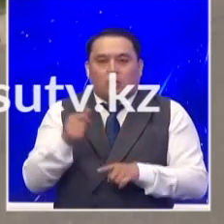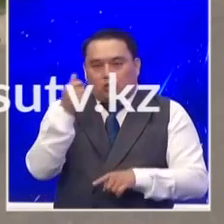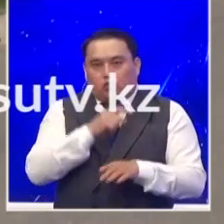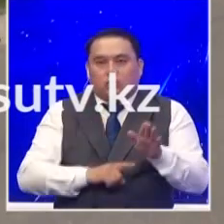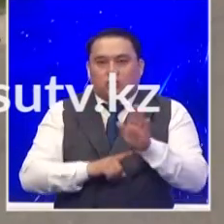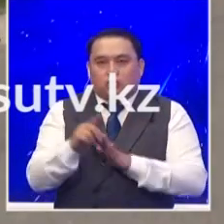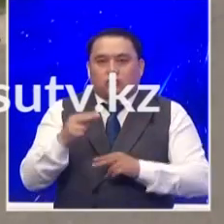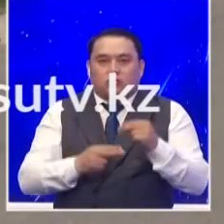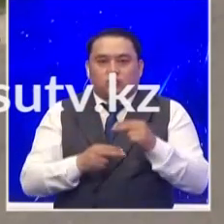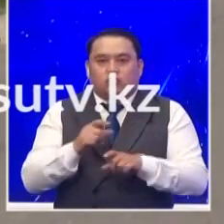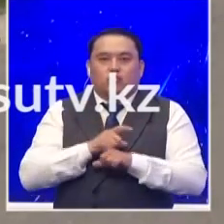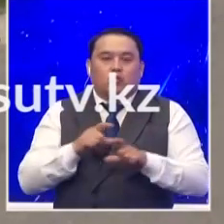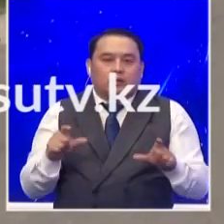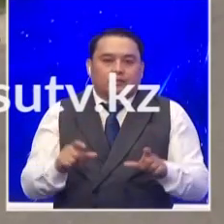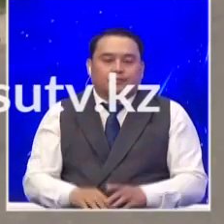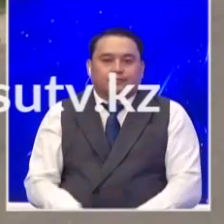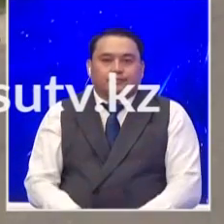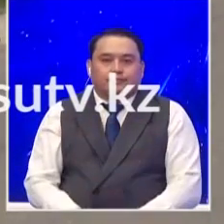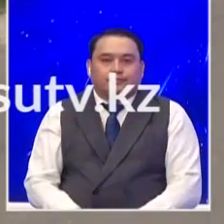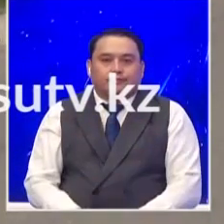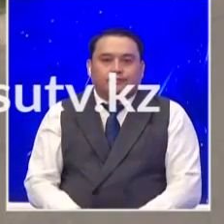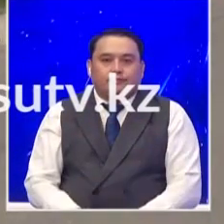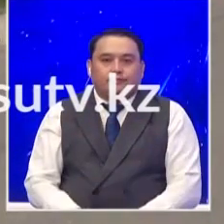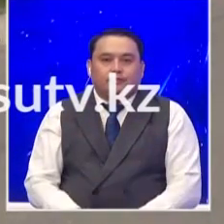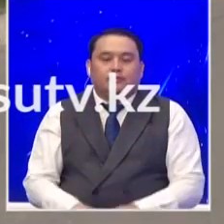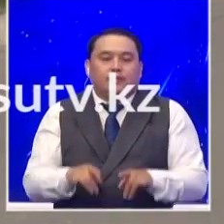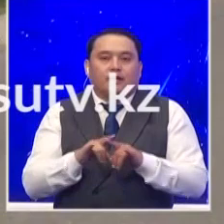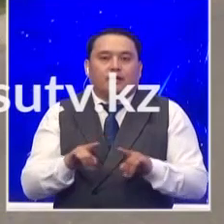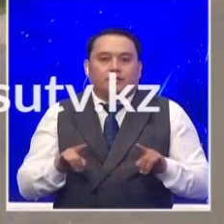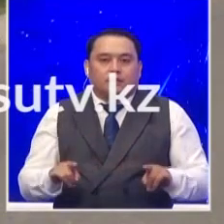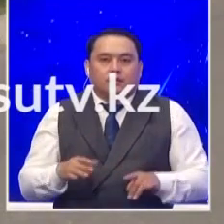начнем строительство школы. А садик